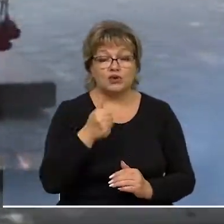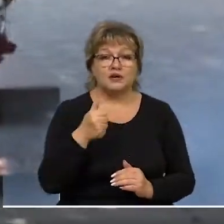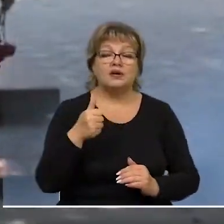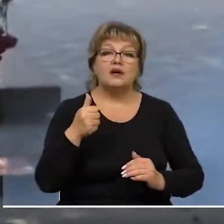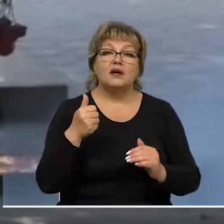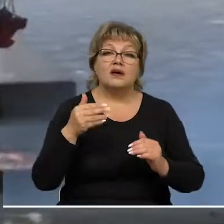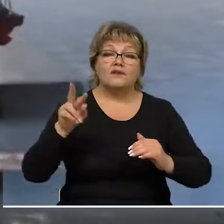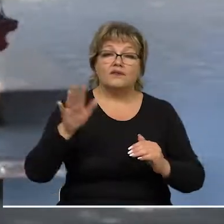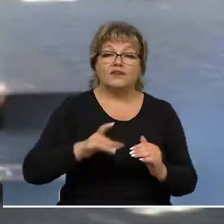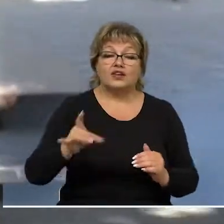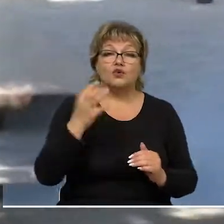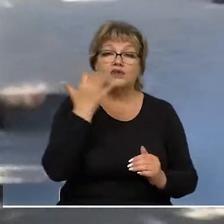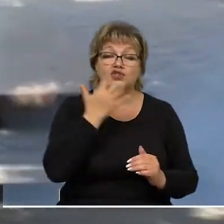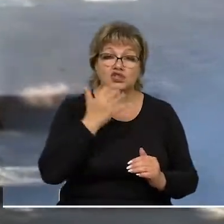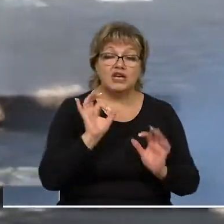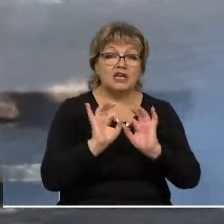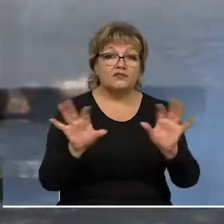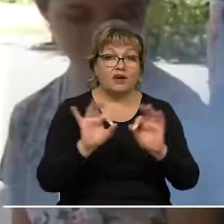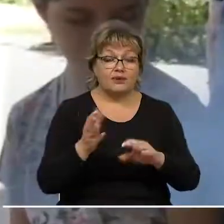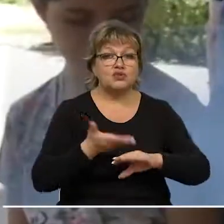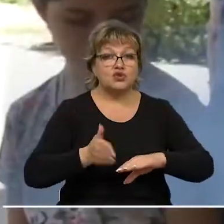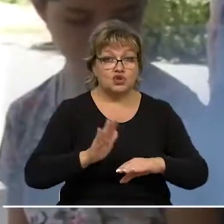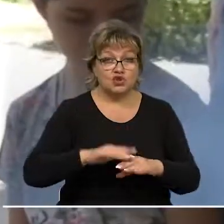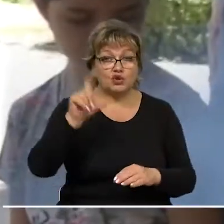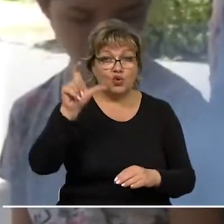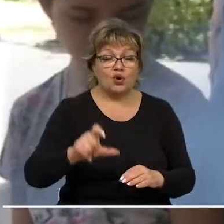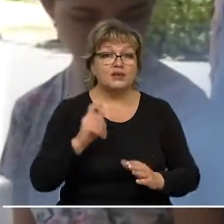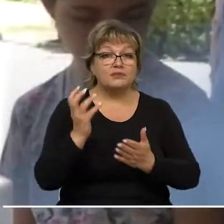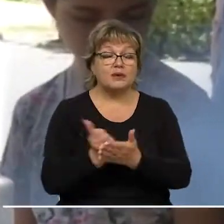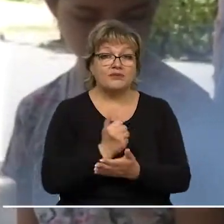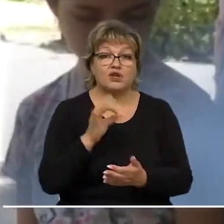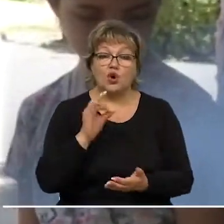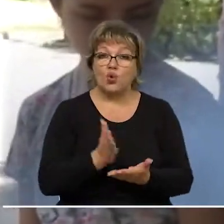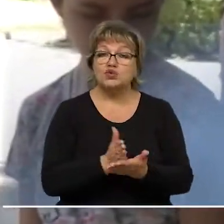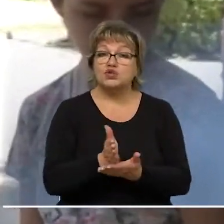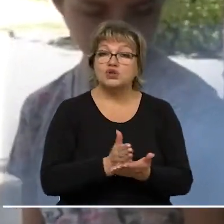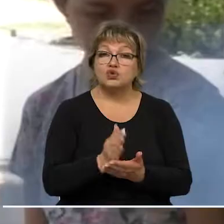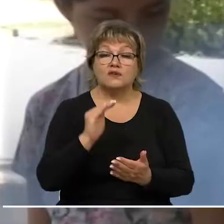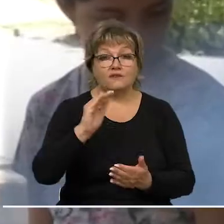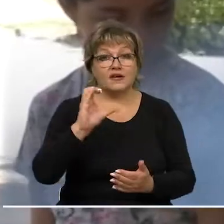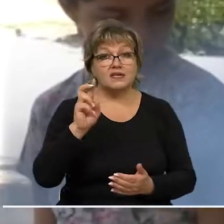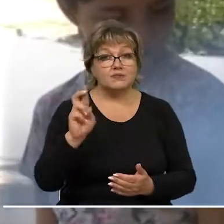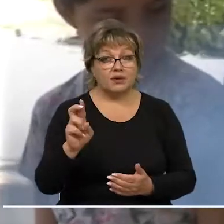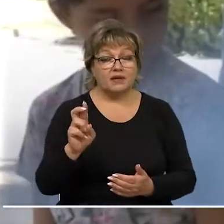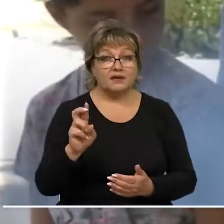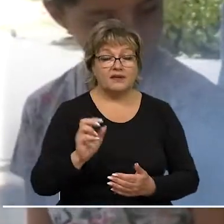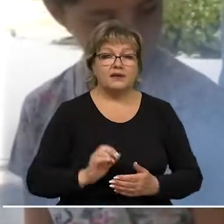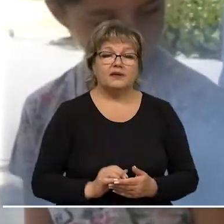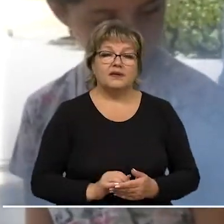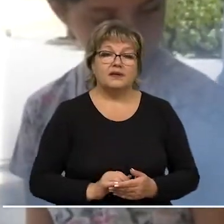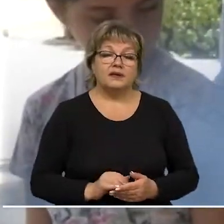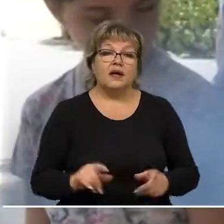2000 года в чабер лакском районе чечни информацию тяжело понять то что он служил псб